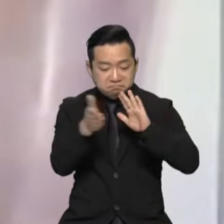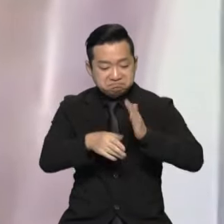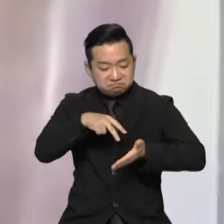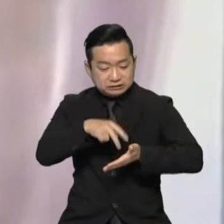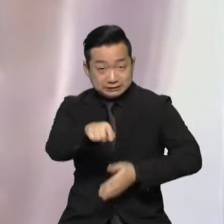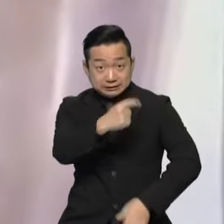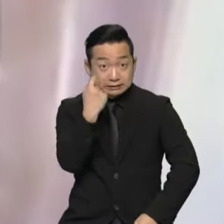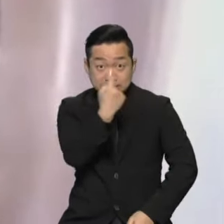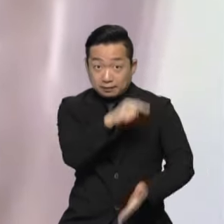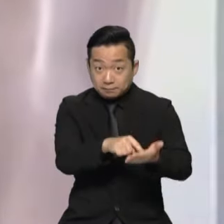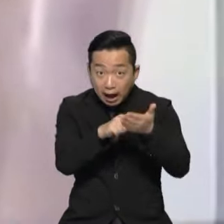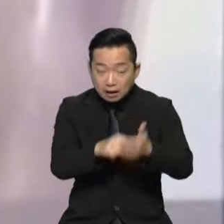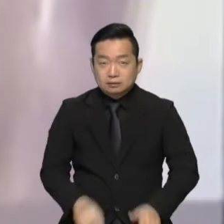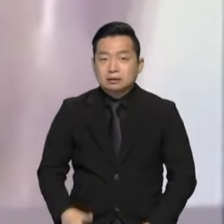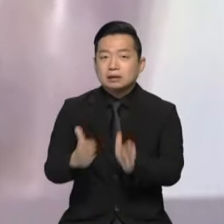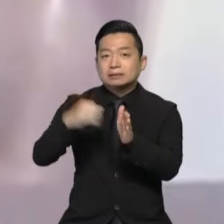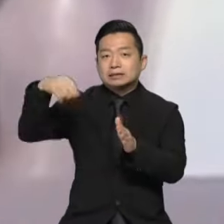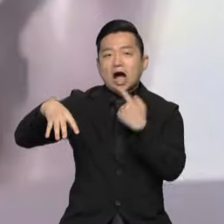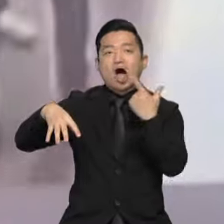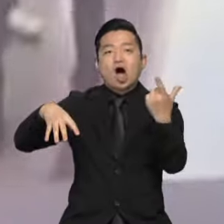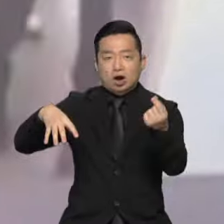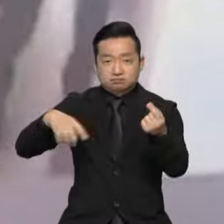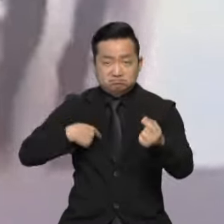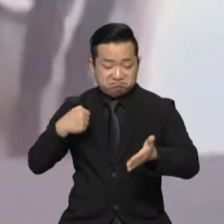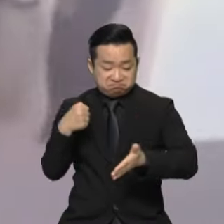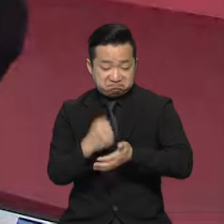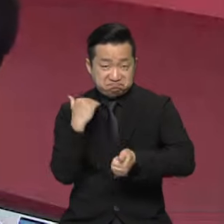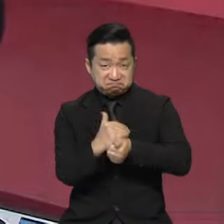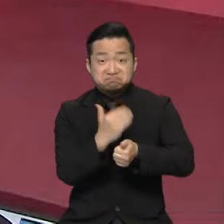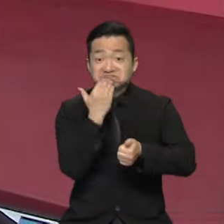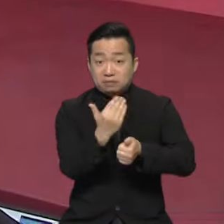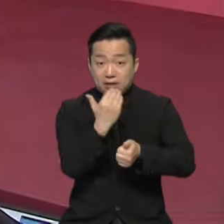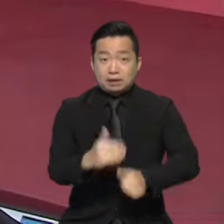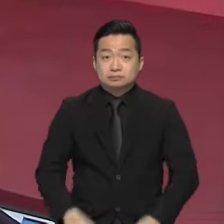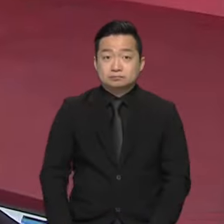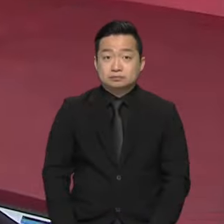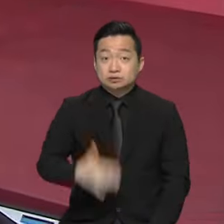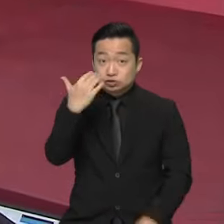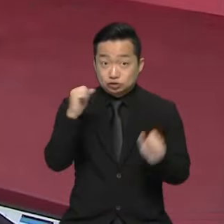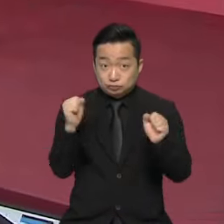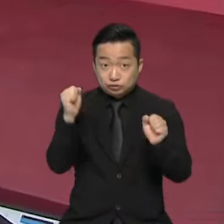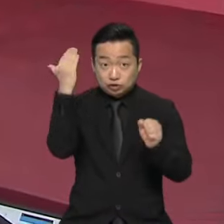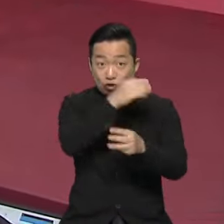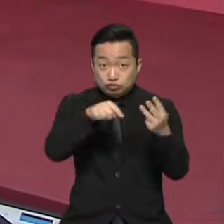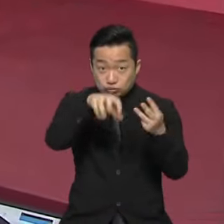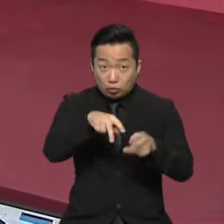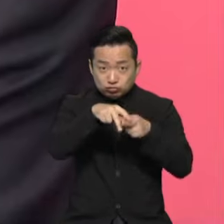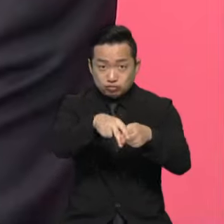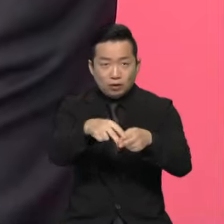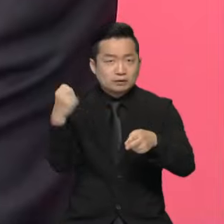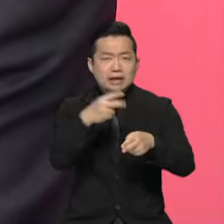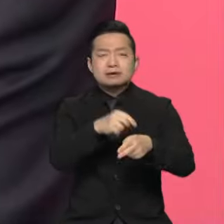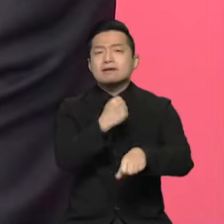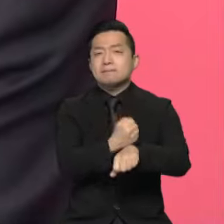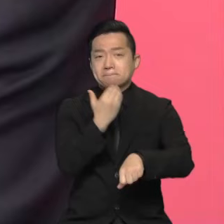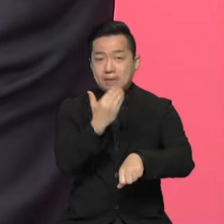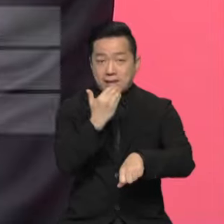증거가 드러나면 밀양처럼 가차없이 결단할 준비가 돼 있다며 충북 청주 상당 공천을 재고할 수 있음을